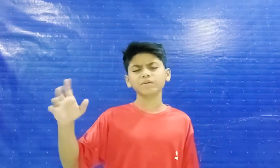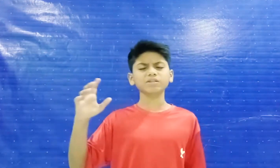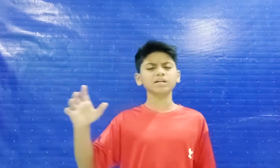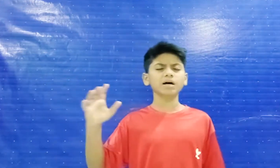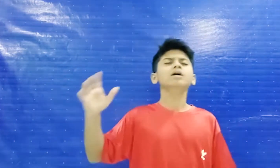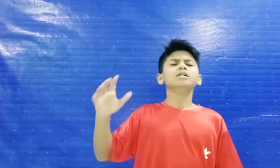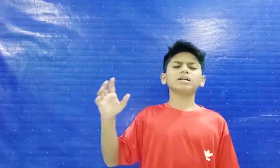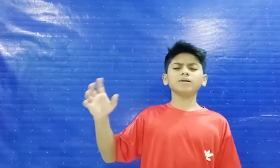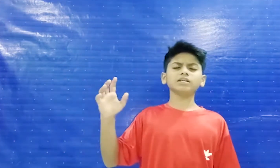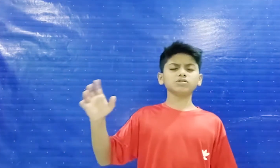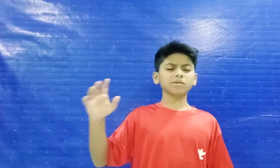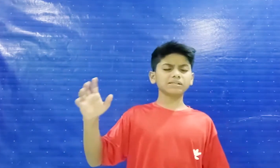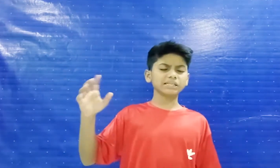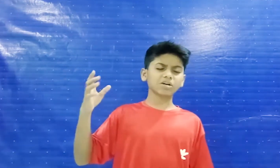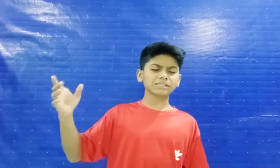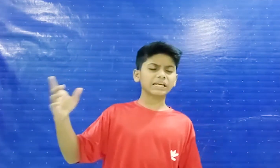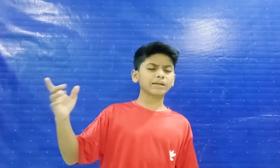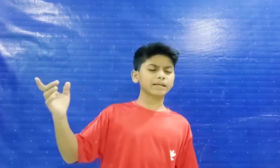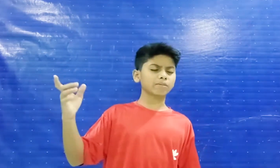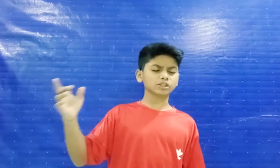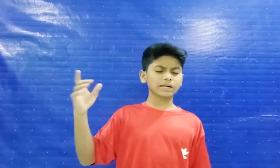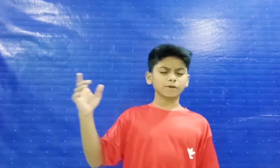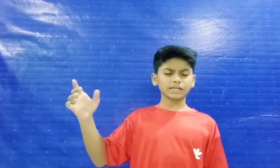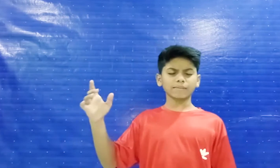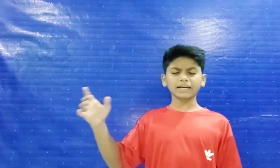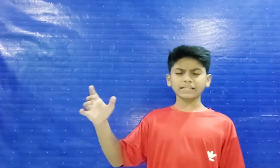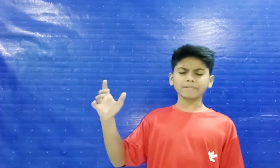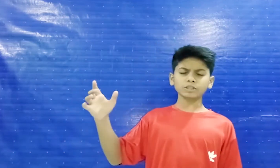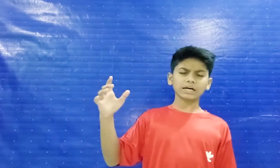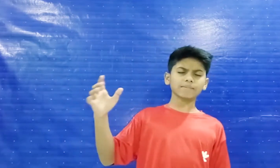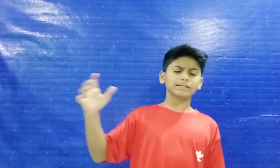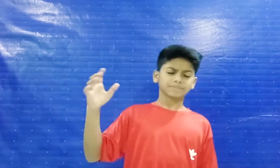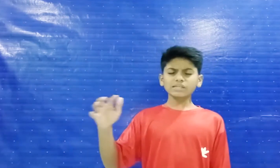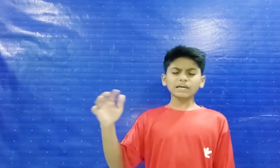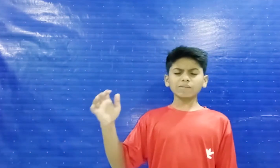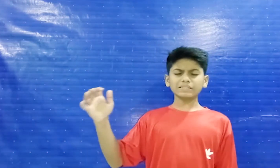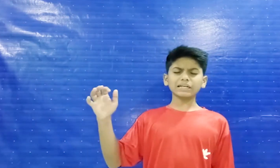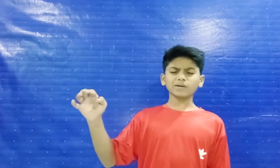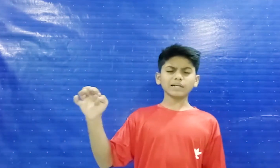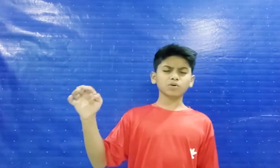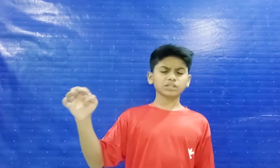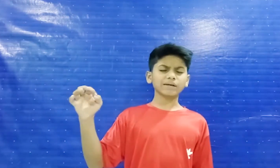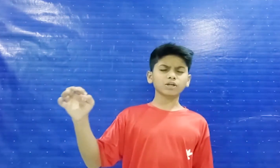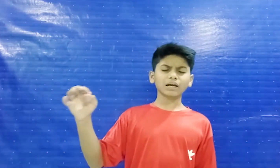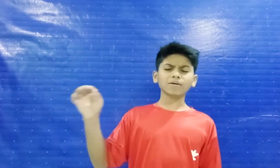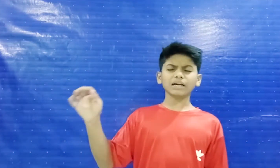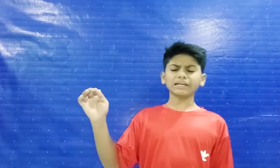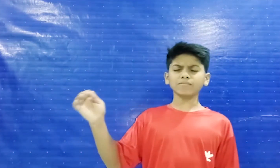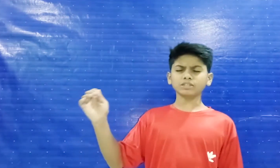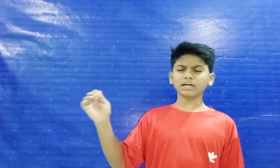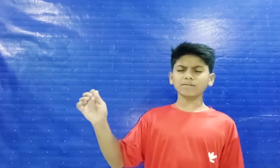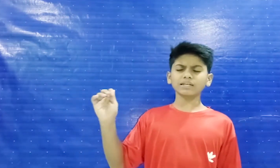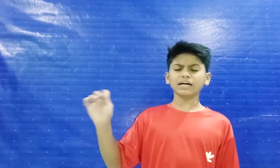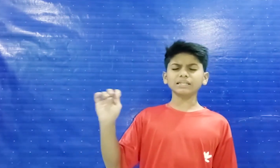से धन्यवाद पवित्र आत्मा धन्यवाद यीशु धन्यवाद जी के रोबसा लल्लो बरे बोश करे पोटे का बगरा टीके को शकर बा और जी के रोबसा लल्लो बरे बोश करे पोटे का